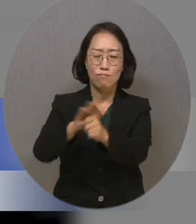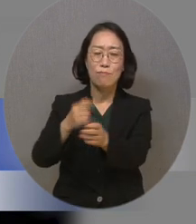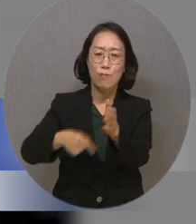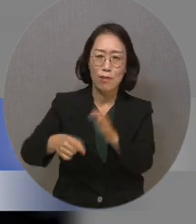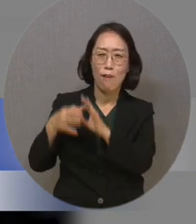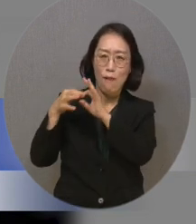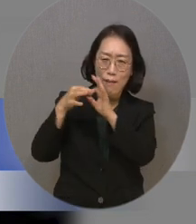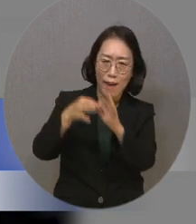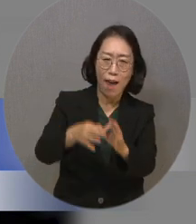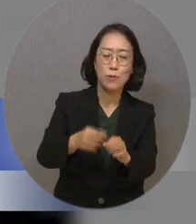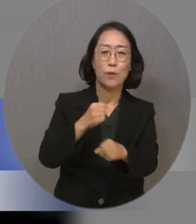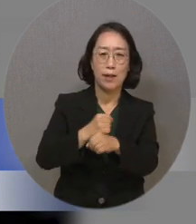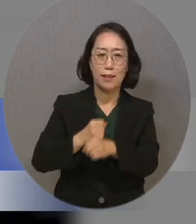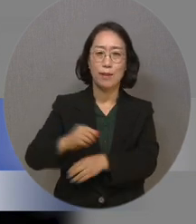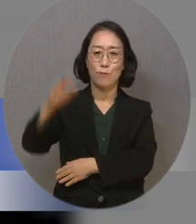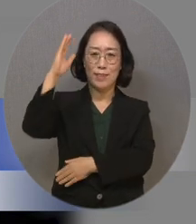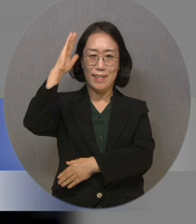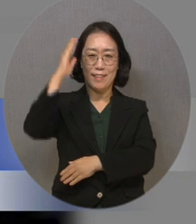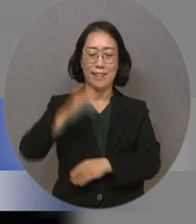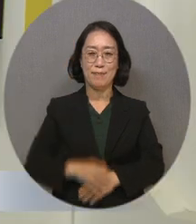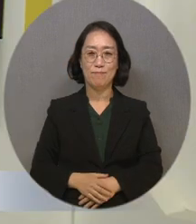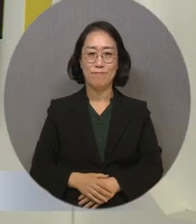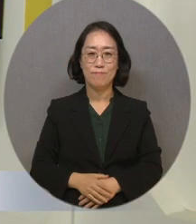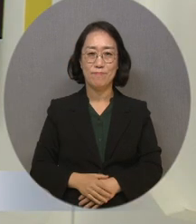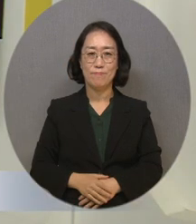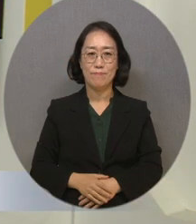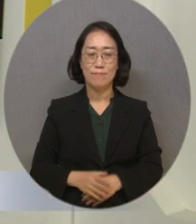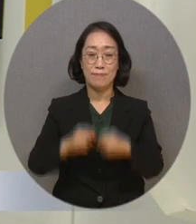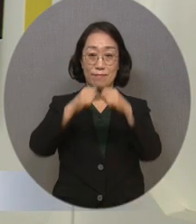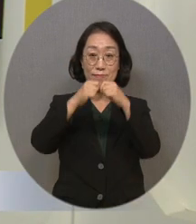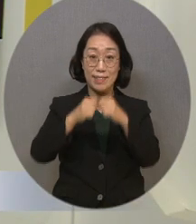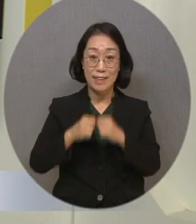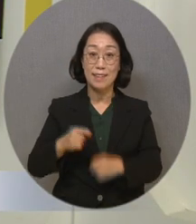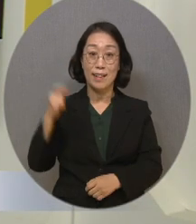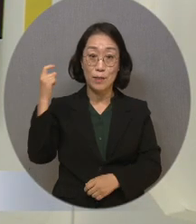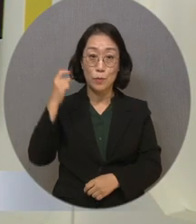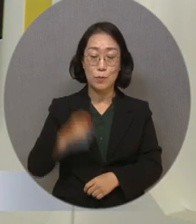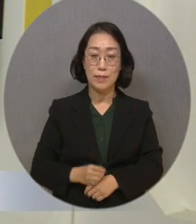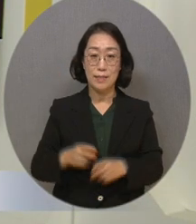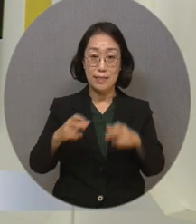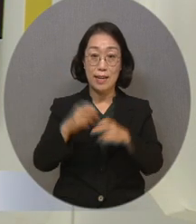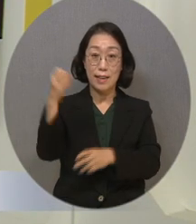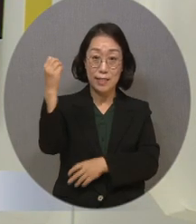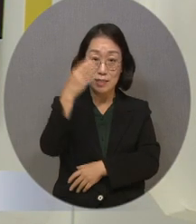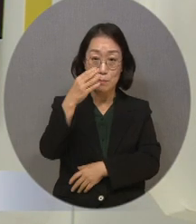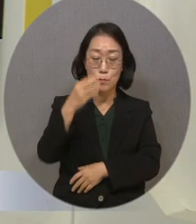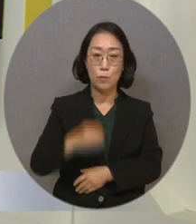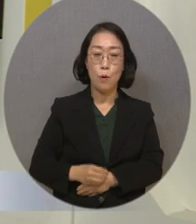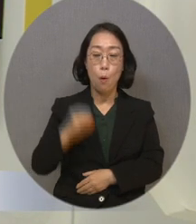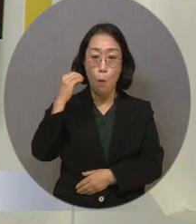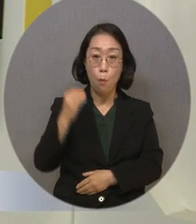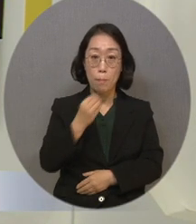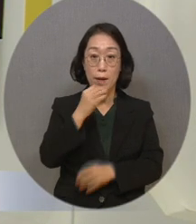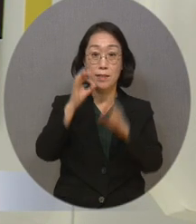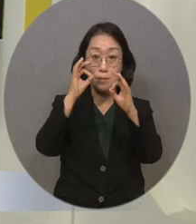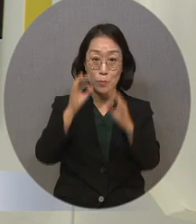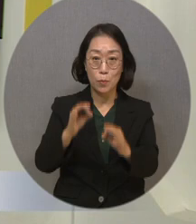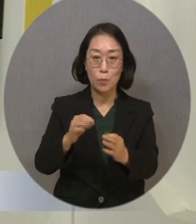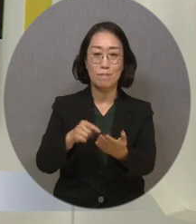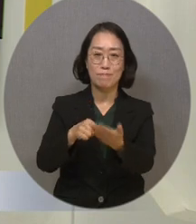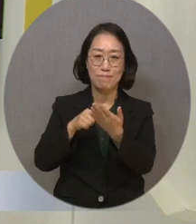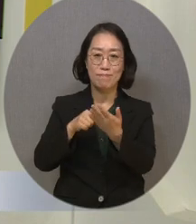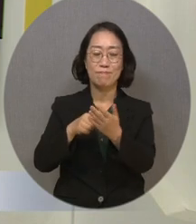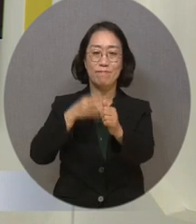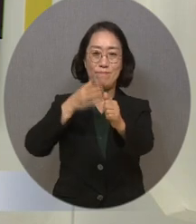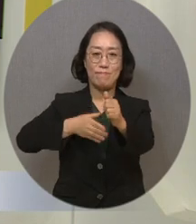지원을 이어나가겠다고 밝혔습니다. 더 자세한 뉴스는 장애인신문과 웰페어 뉴스 홈페이지를 통해 확인할